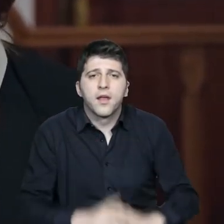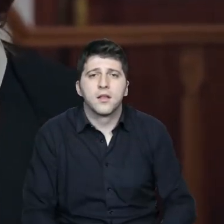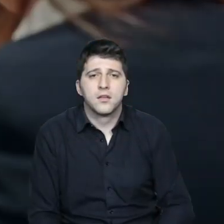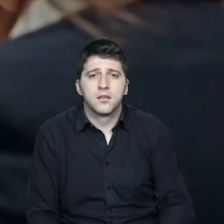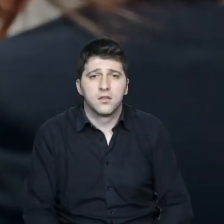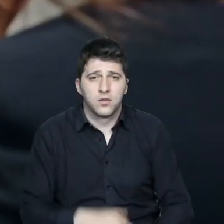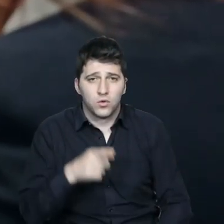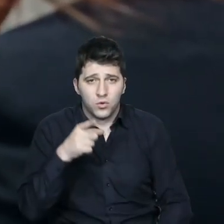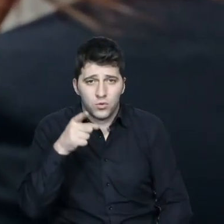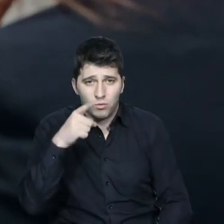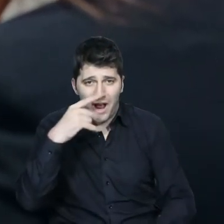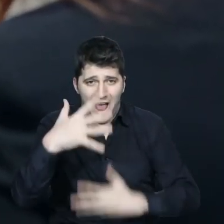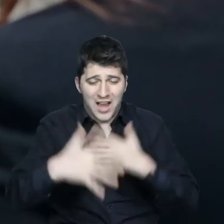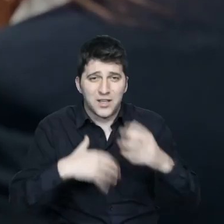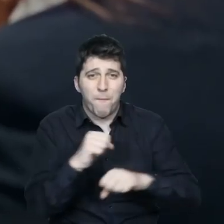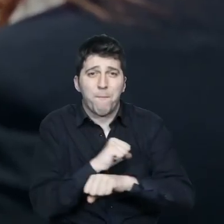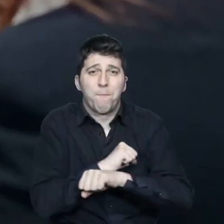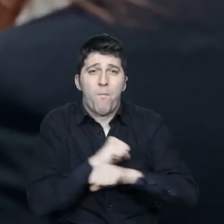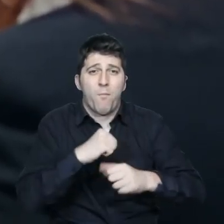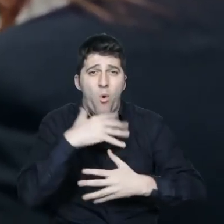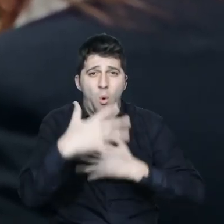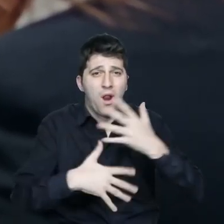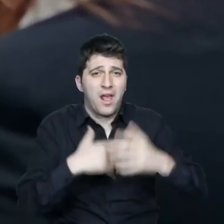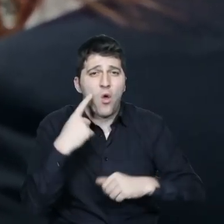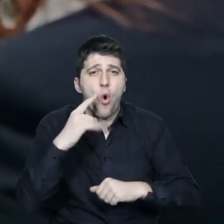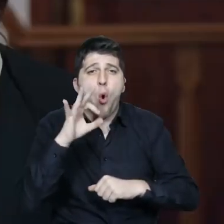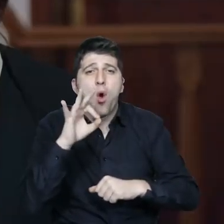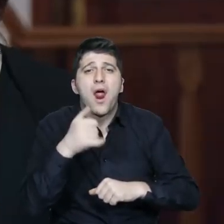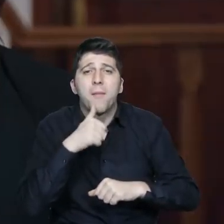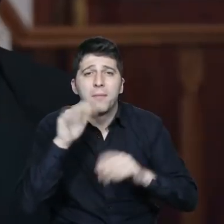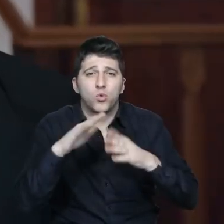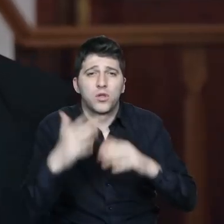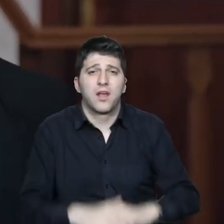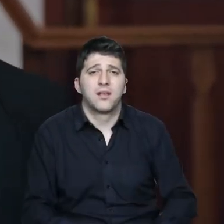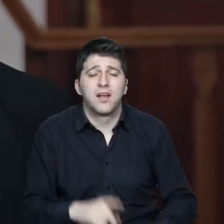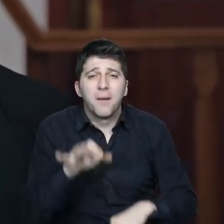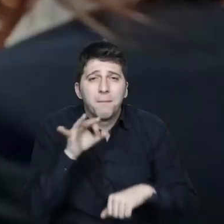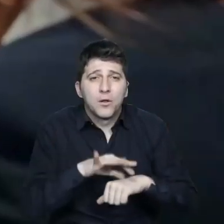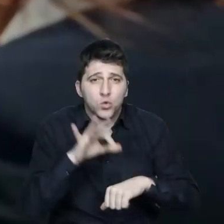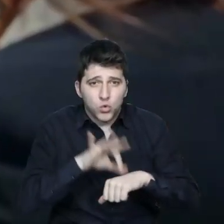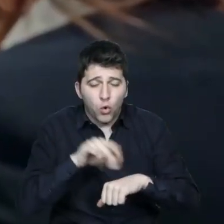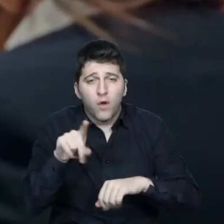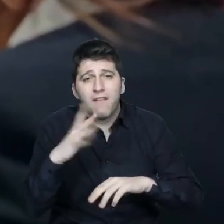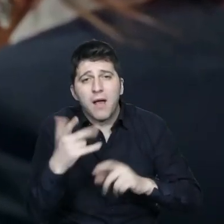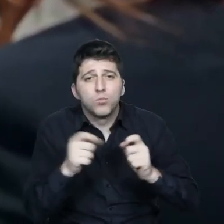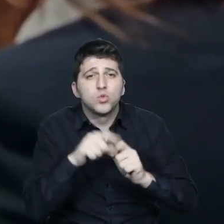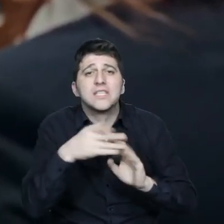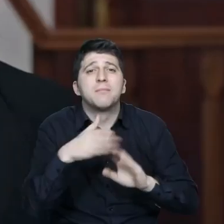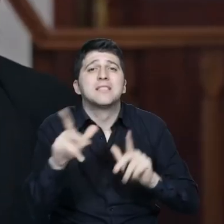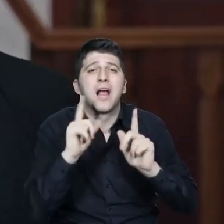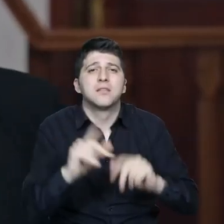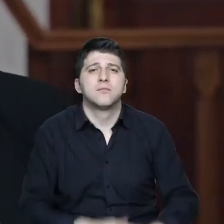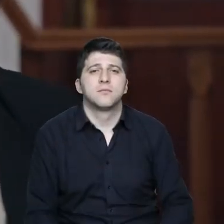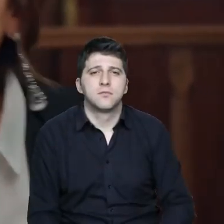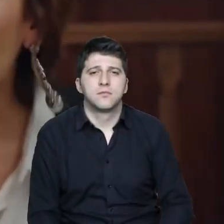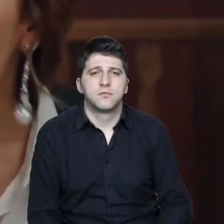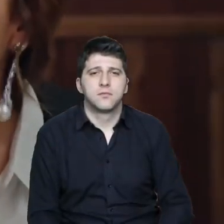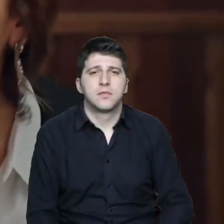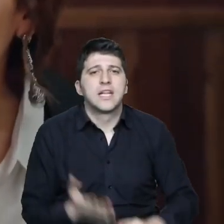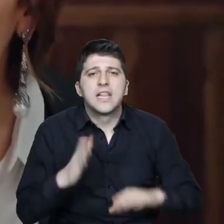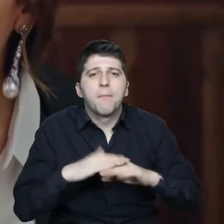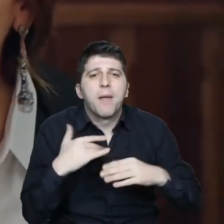Ve bu karışımı bomba haline getirecek asıl element olan Oral abim burada. Bir an önce ya doktorun ya da Burcu'nun buradan gitmesi lazım.